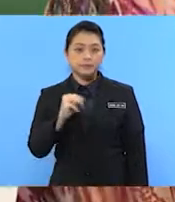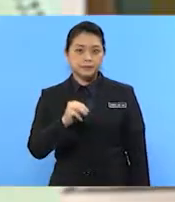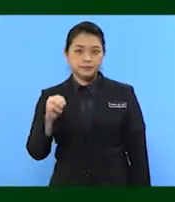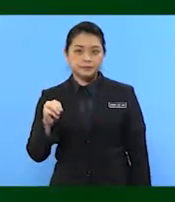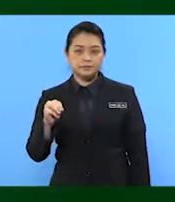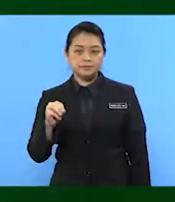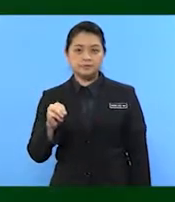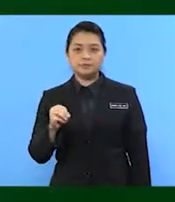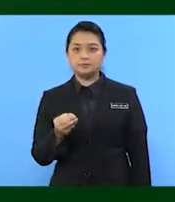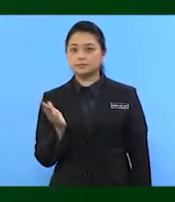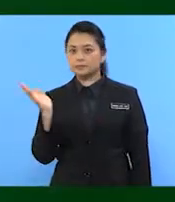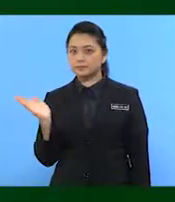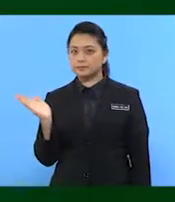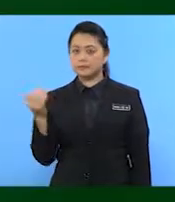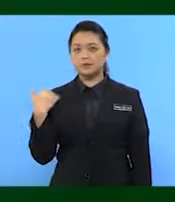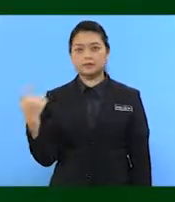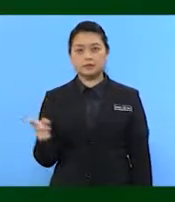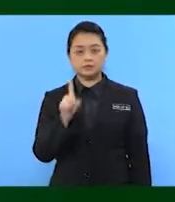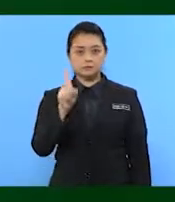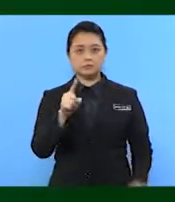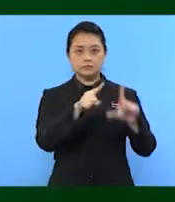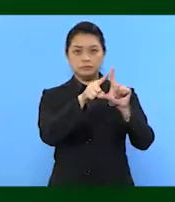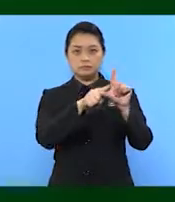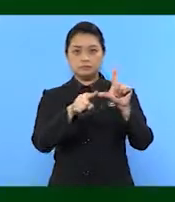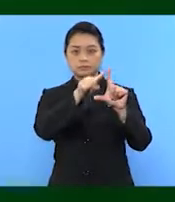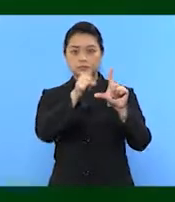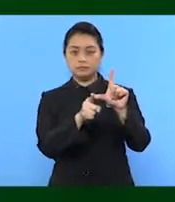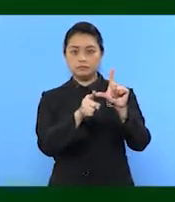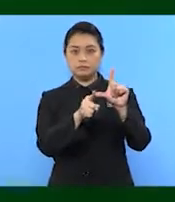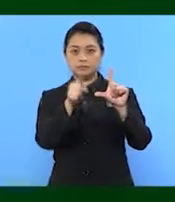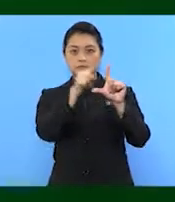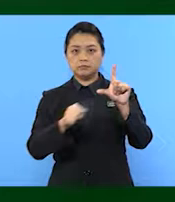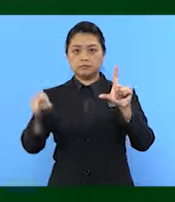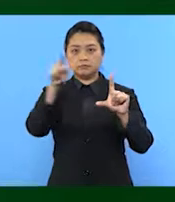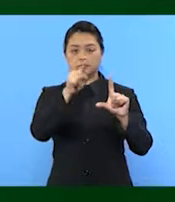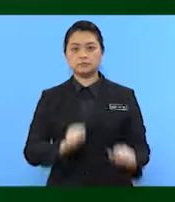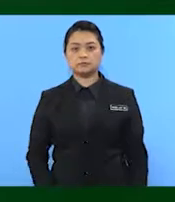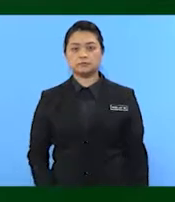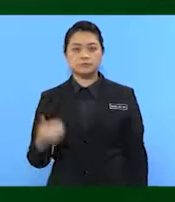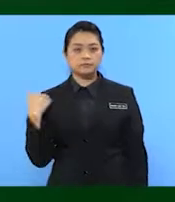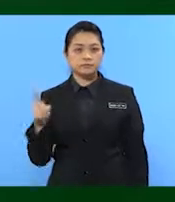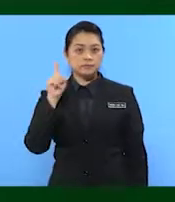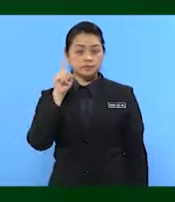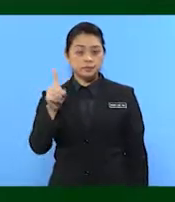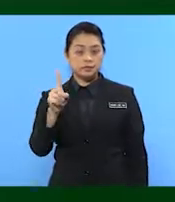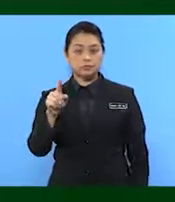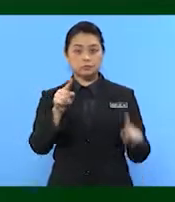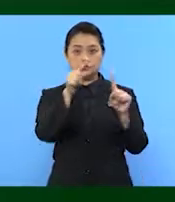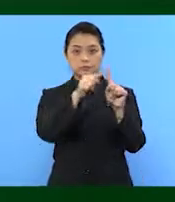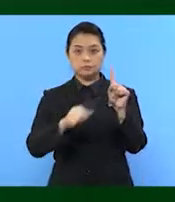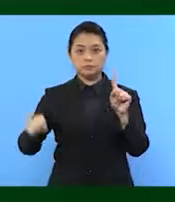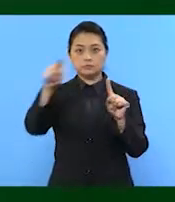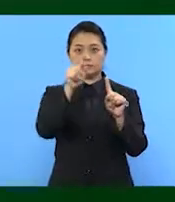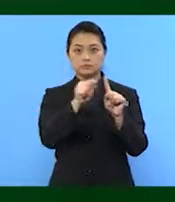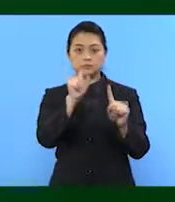Murid-murid, ini ialah satu sukuan bulatan unit. Bulatan unit ialah satu bulatan berjejari satu unit